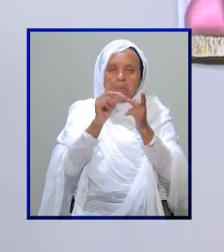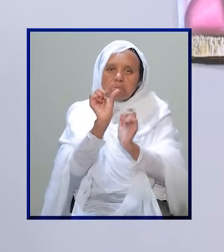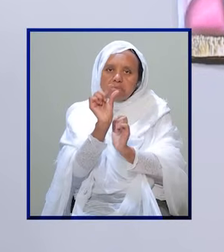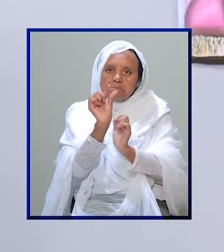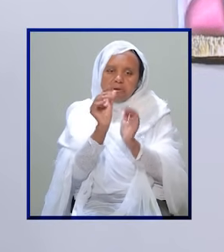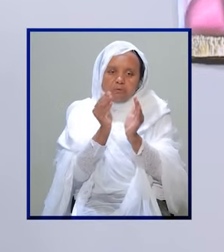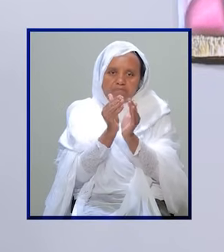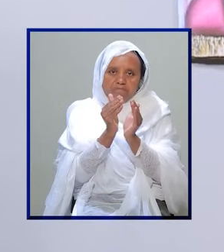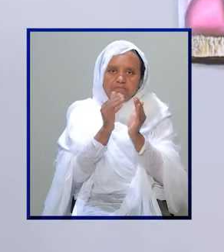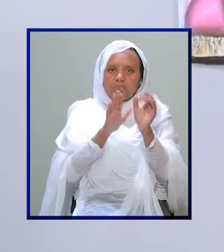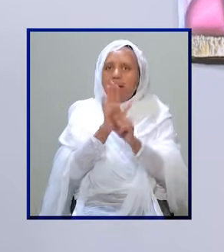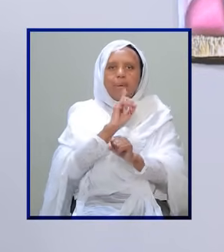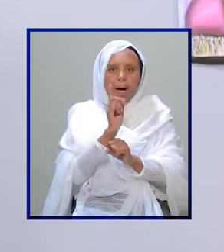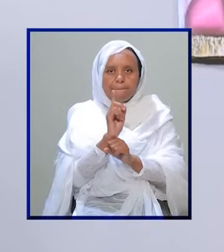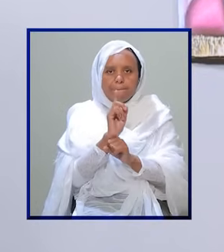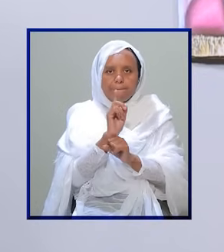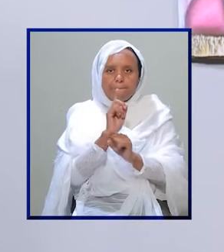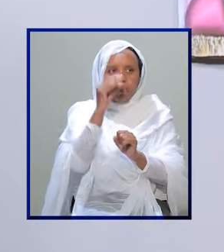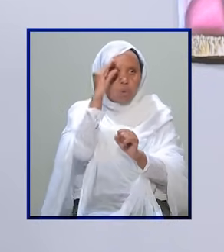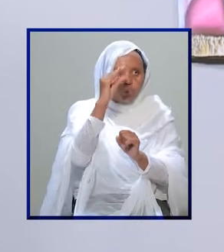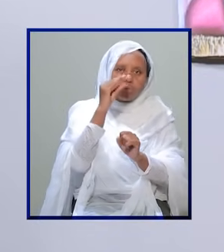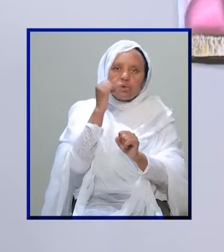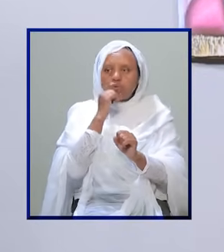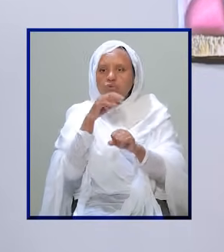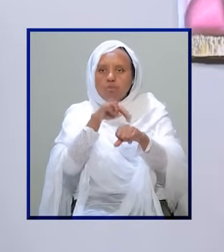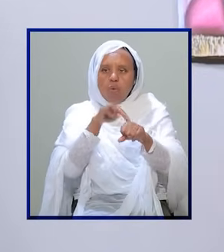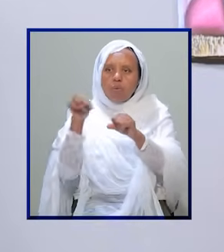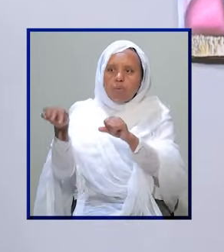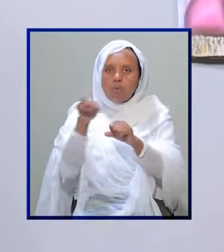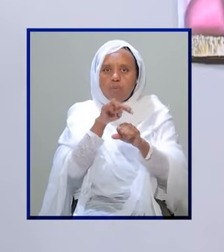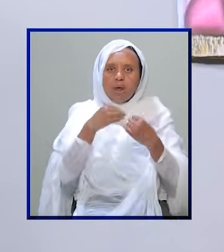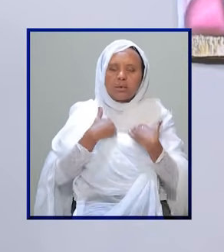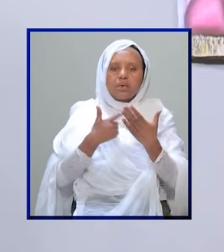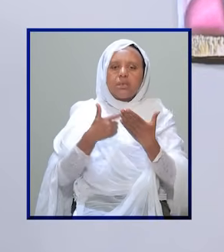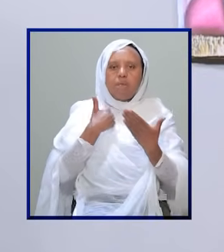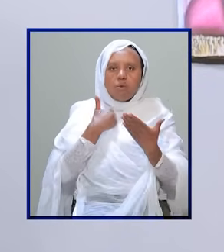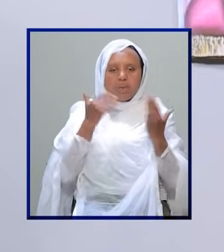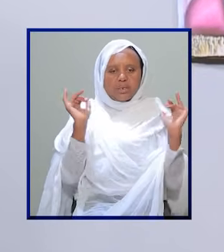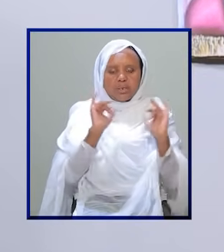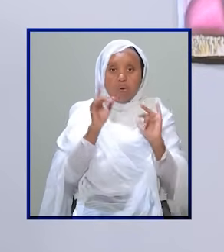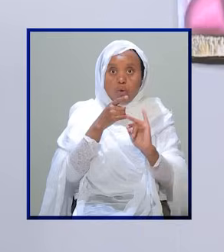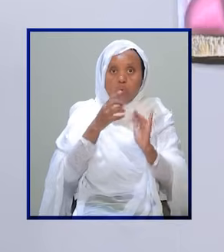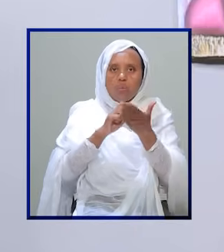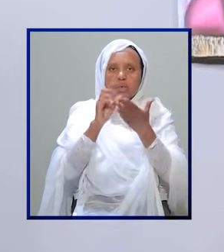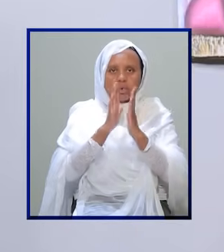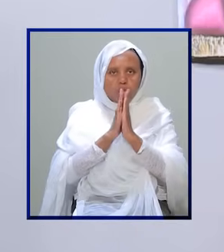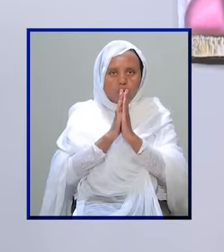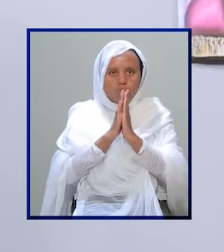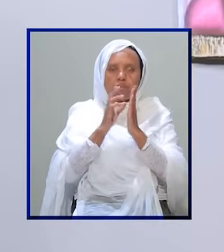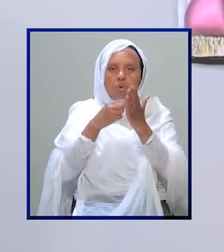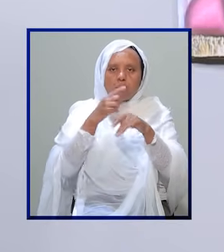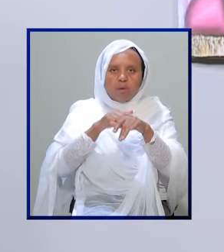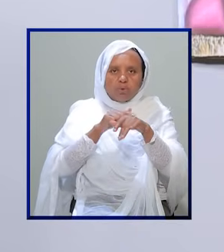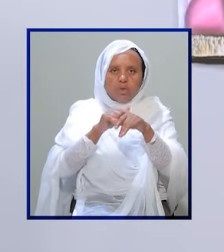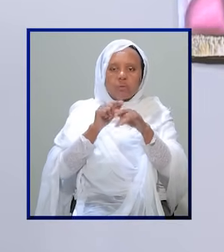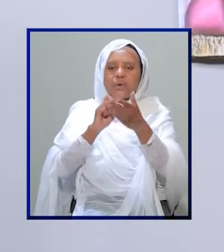ስለሆነች አይበቃም። የወንዶች ቦታ አለ፣ የሴቶች መቆሚያ አለ። ስለዚህ ባሉበት ቤተክርስቲያን ውስጥ ሆነው ያስቀድሱና የቁርባኑ ሰዓት ላይ